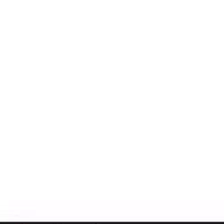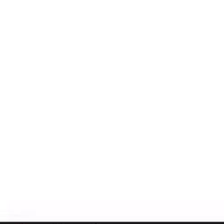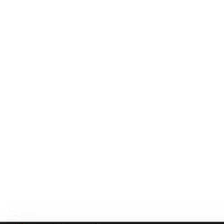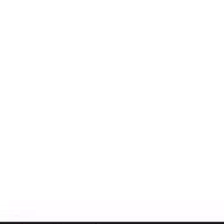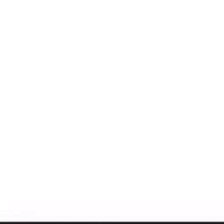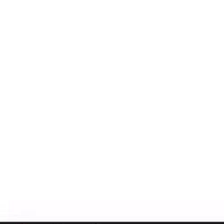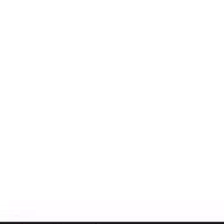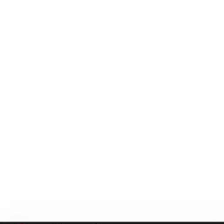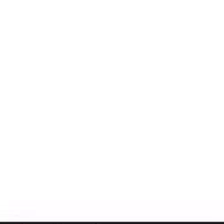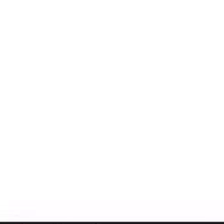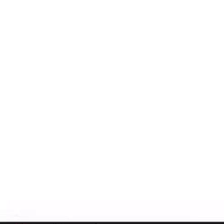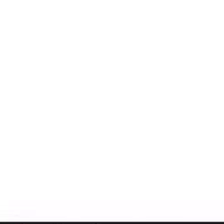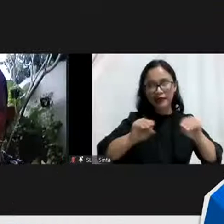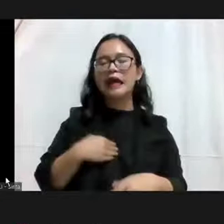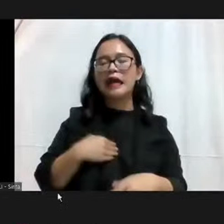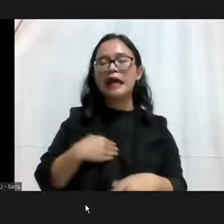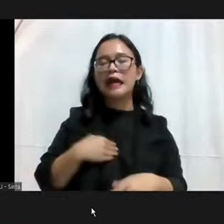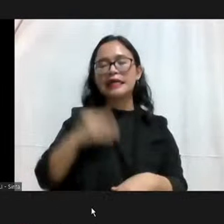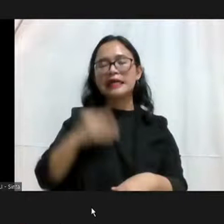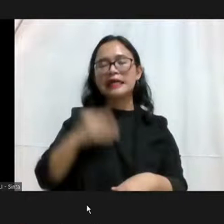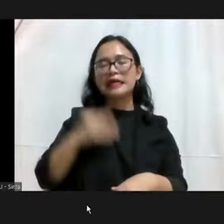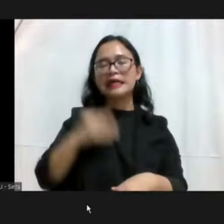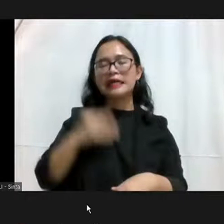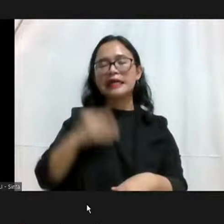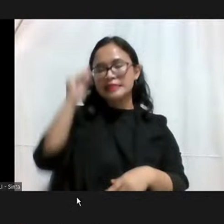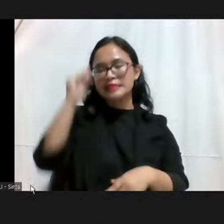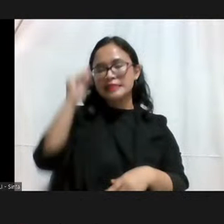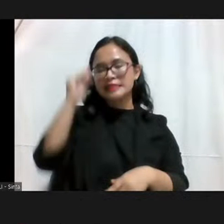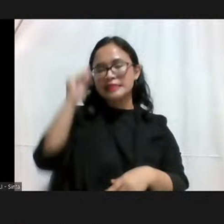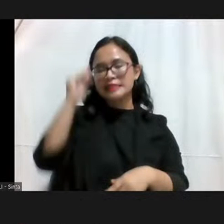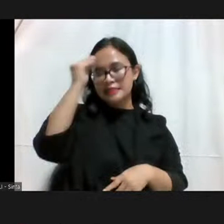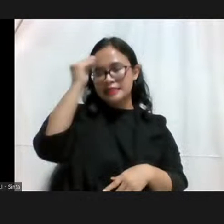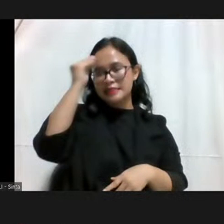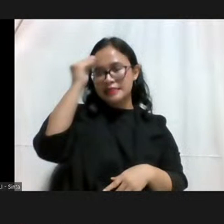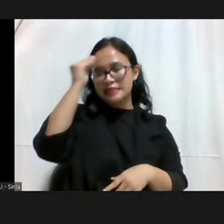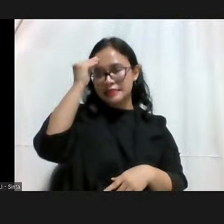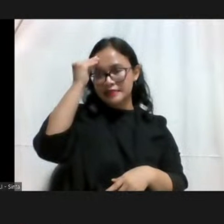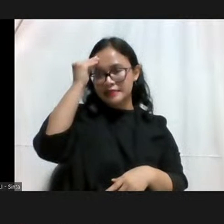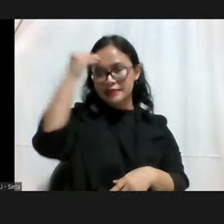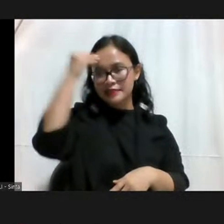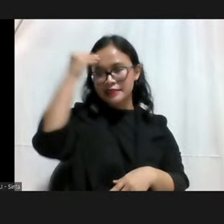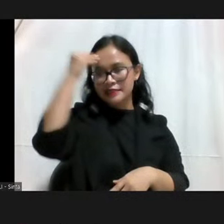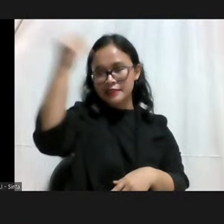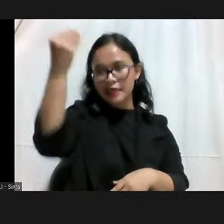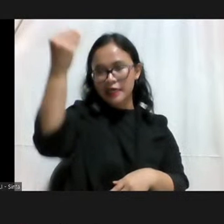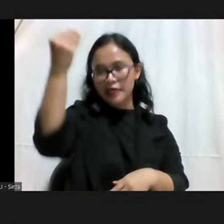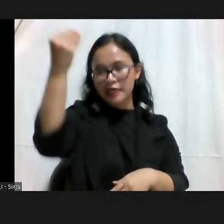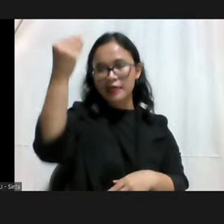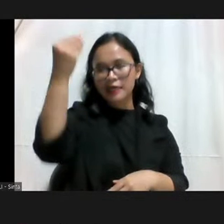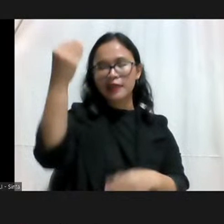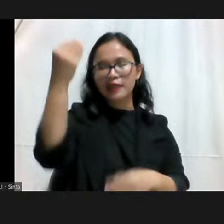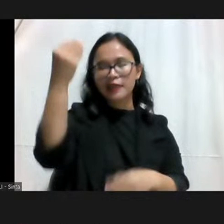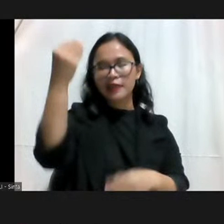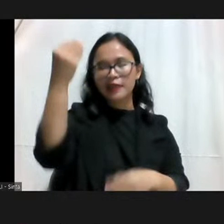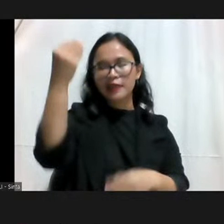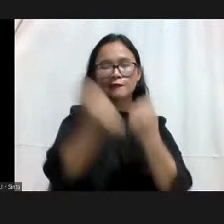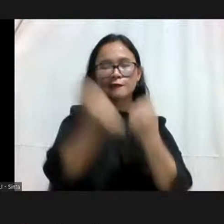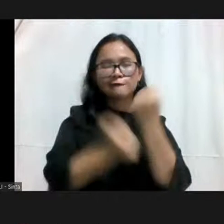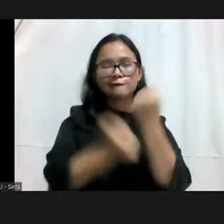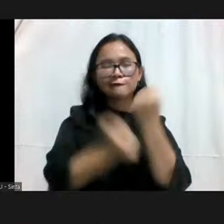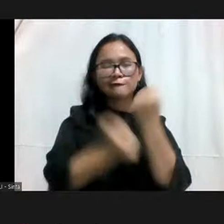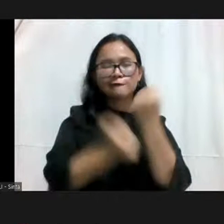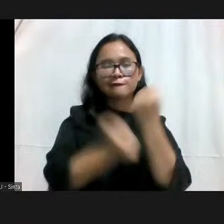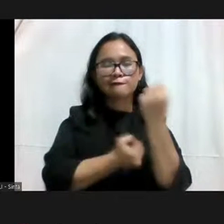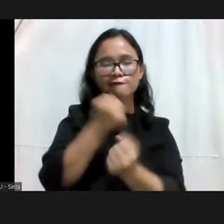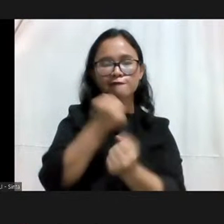aksi nasional bisnis dan HAM Ini bisa memberikan perlindungan untuk kelompok-kelompok masyarakat tersebut karena